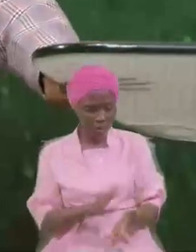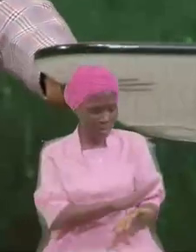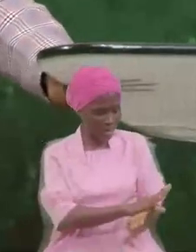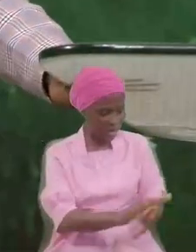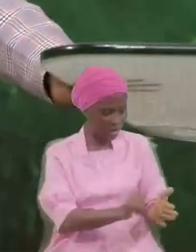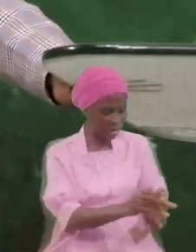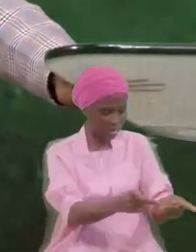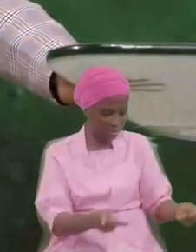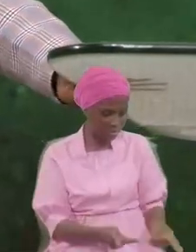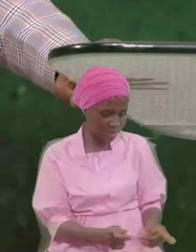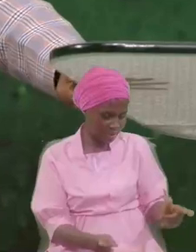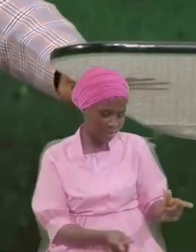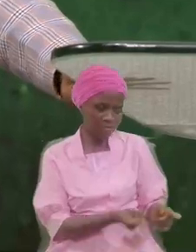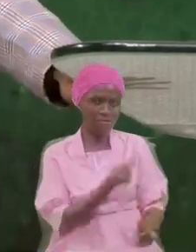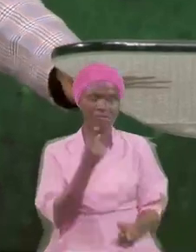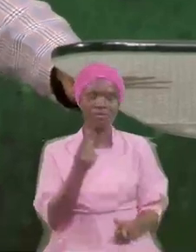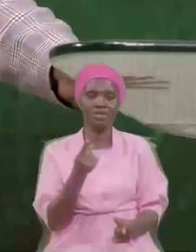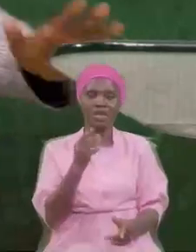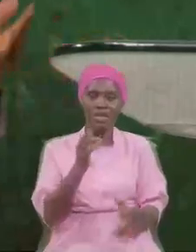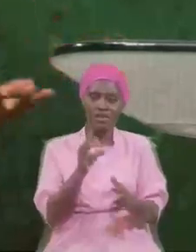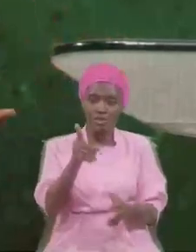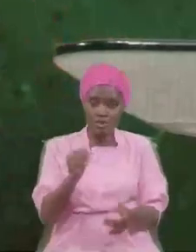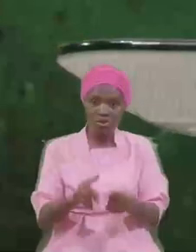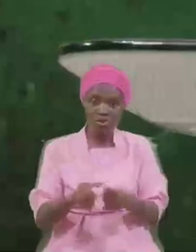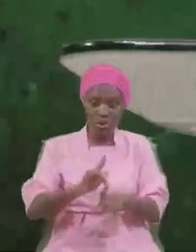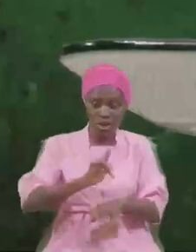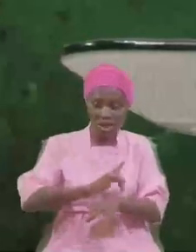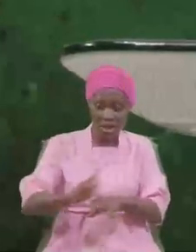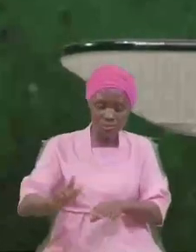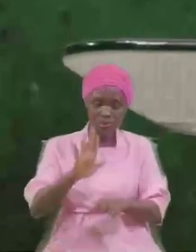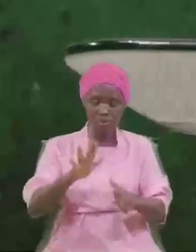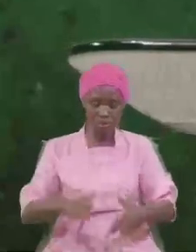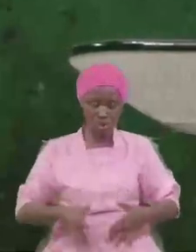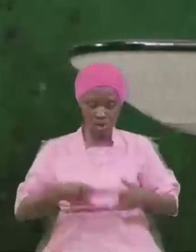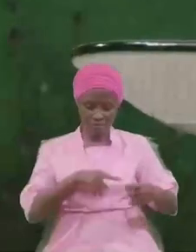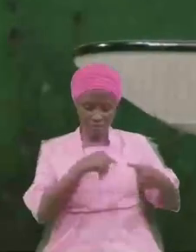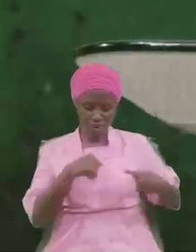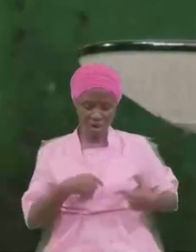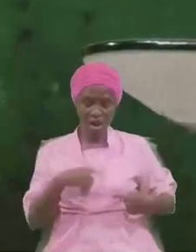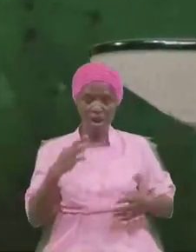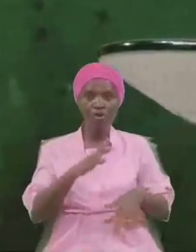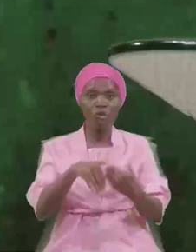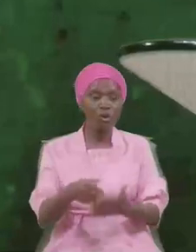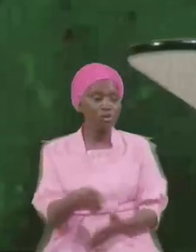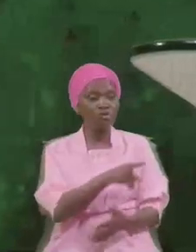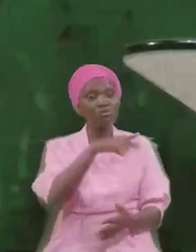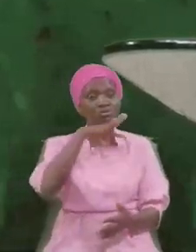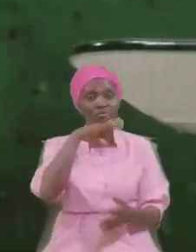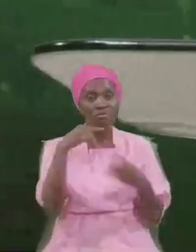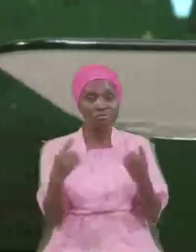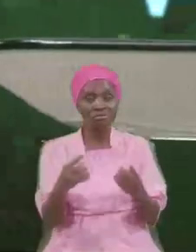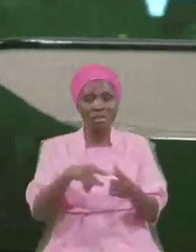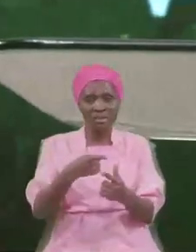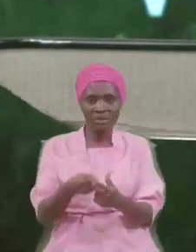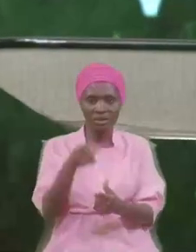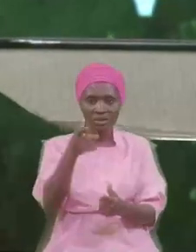vie, vous devez vous vider votre cœur de toutes ces mauvaises choses et vous faites entrer les bénédictions de